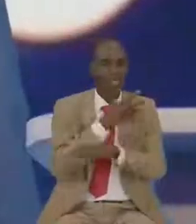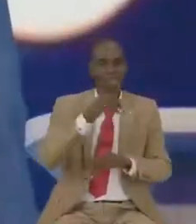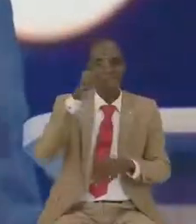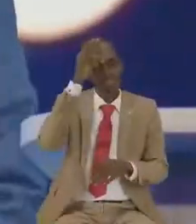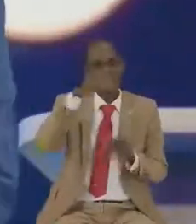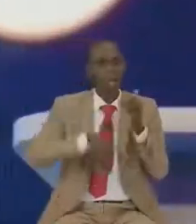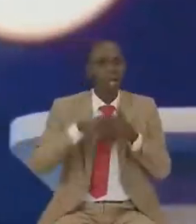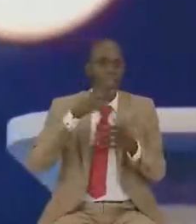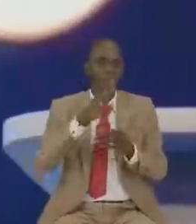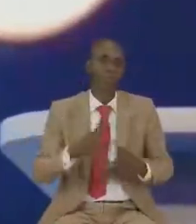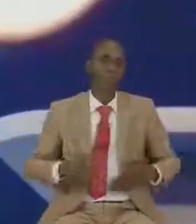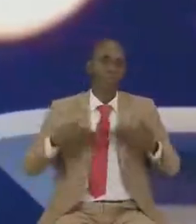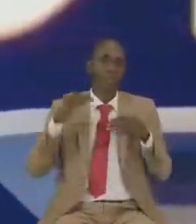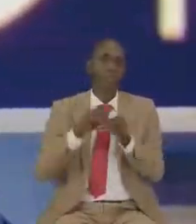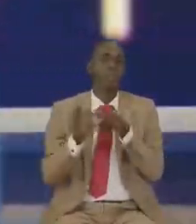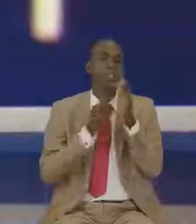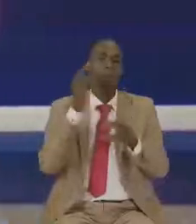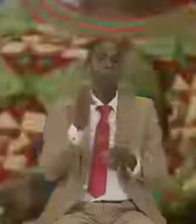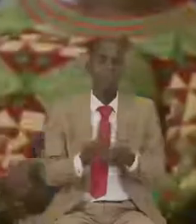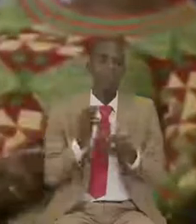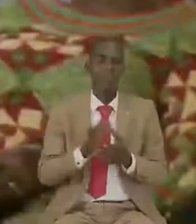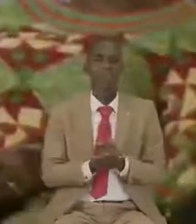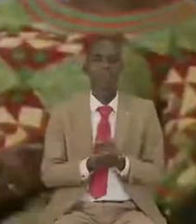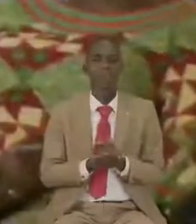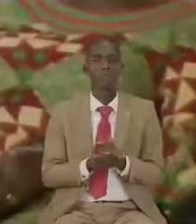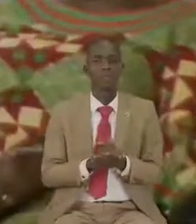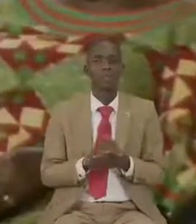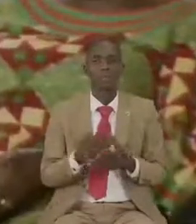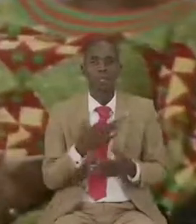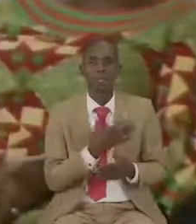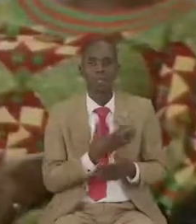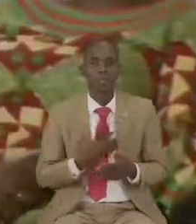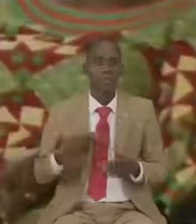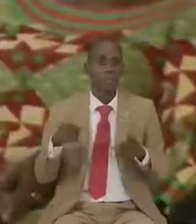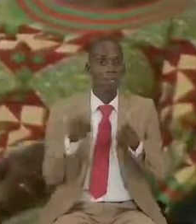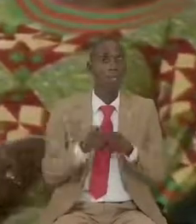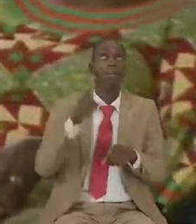Et renvoyant tous les démons de votre vie au nom de Jésus-Christ.